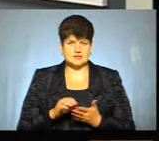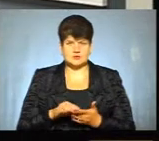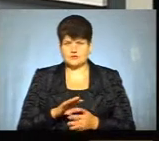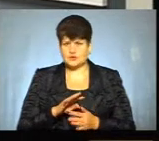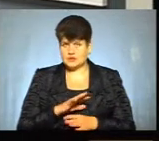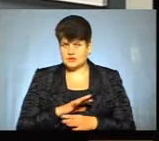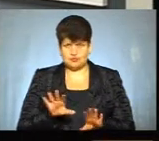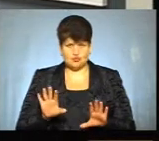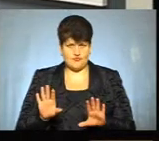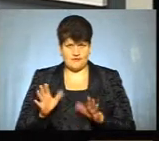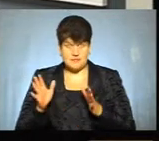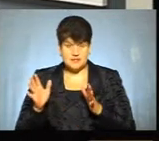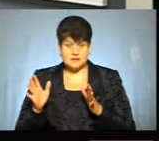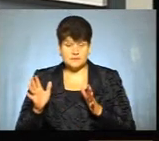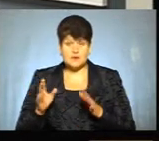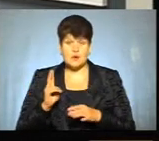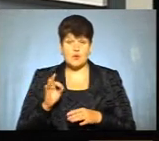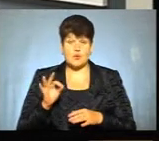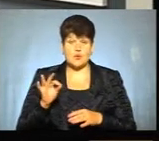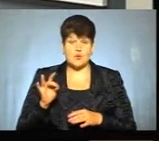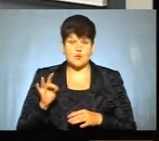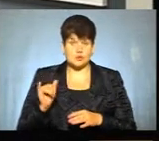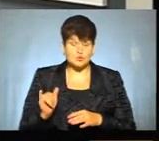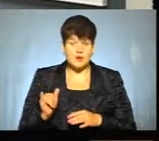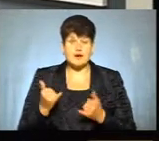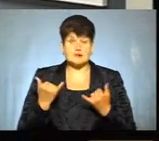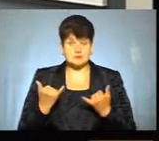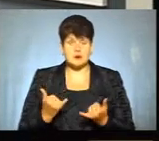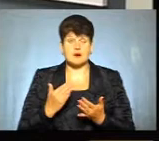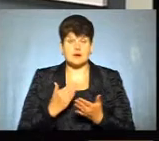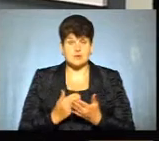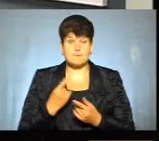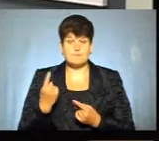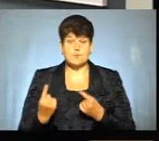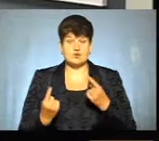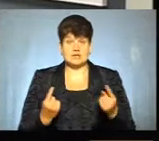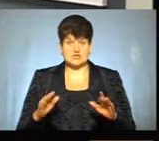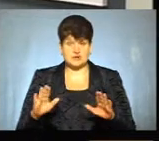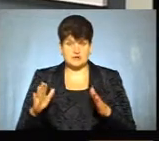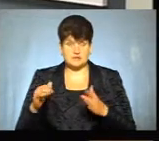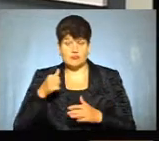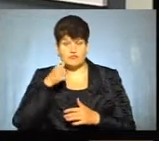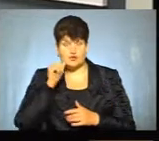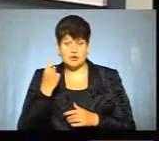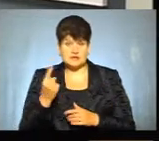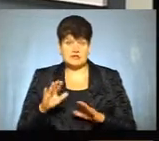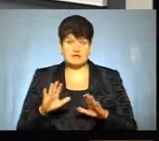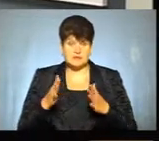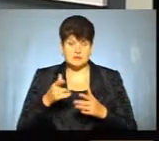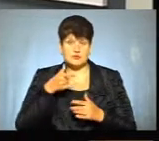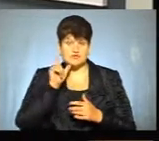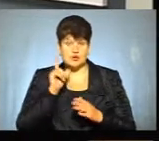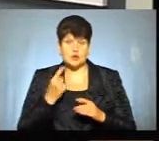взагалі випадки кору. Зараз у нас є поодиничні випадки. Тобто і вчора один випадок, позавчора один